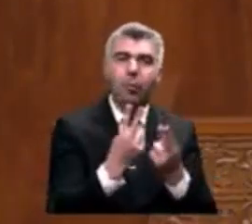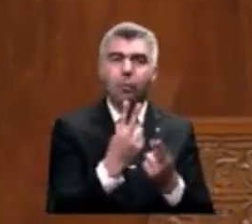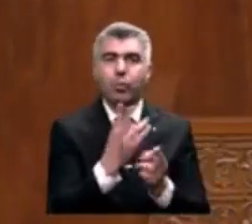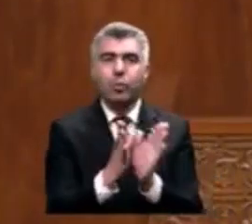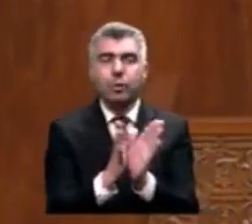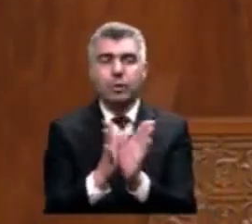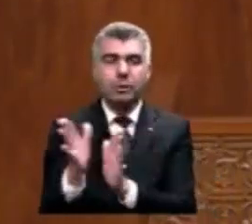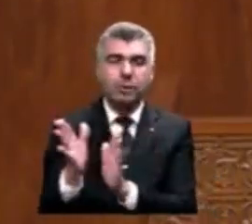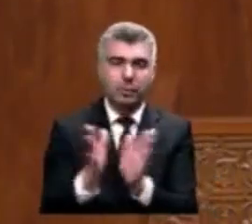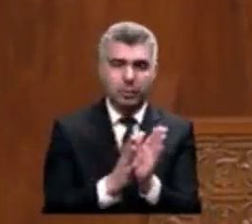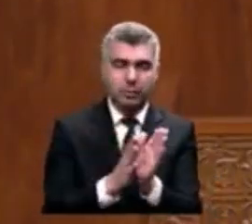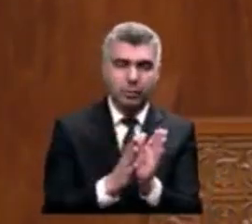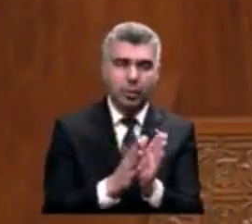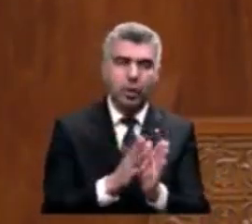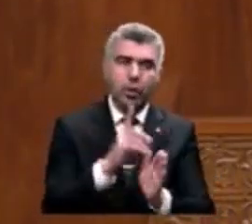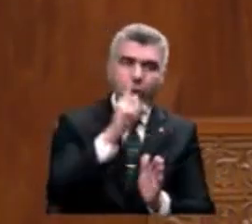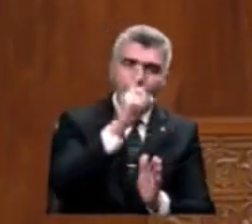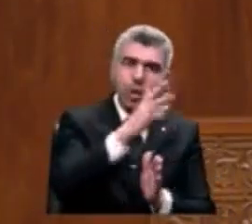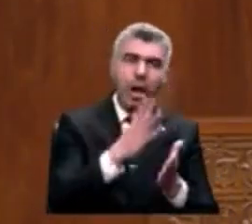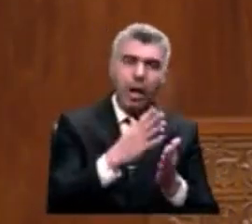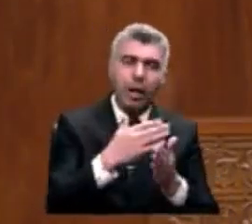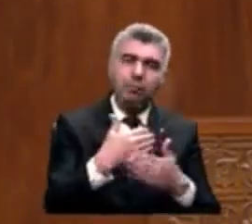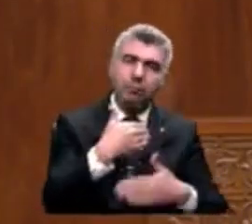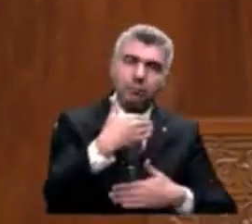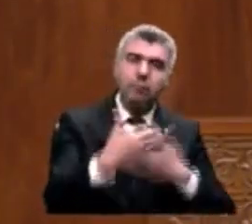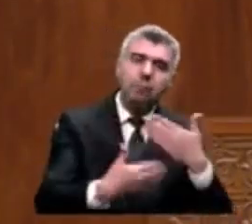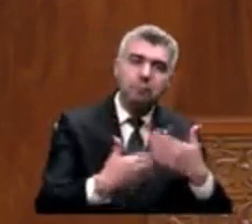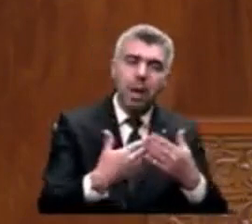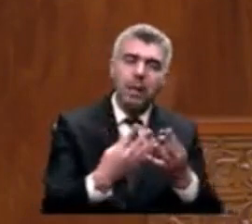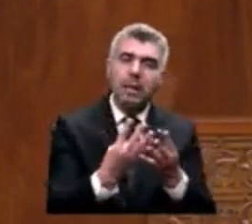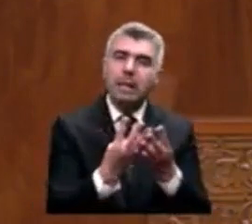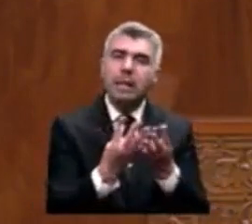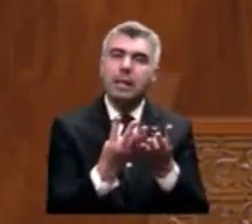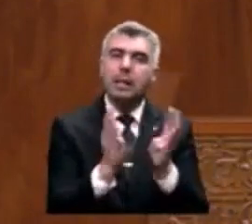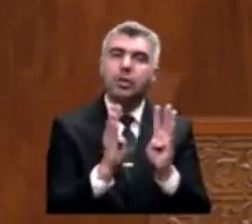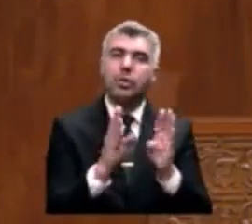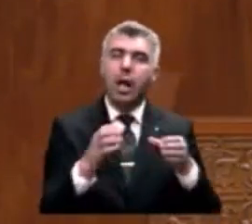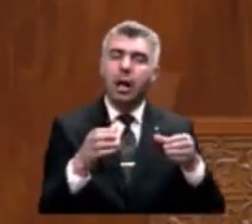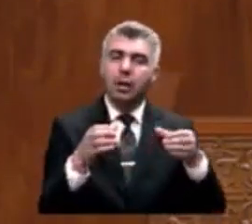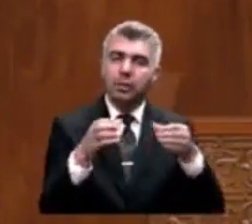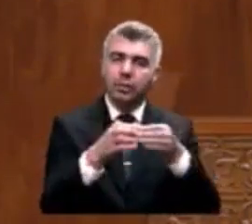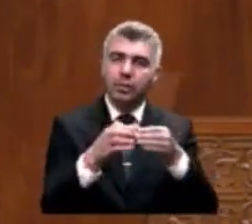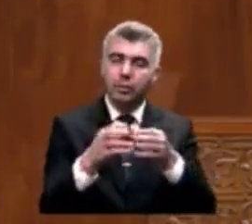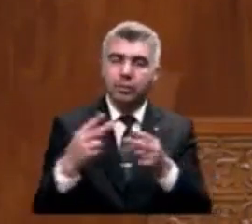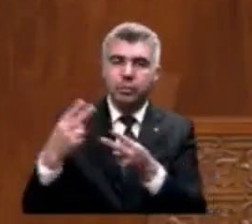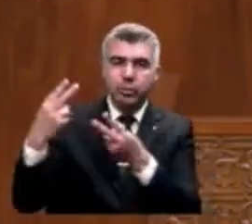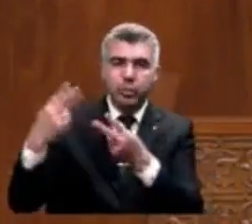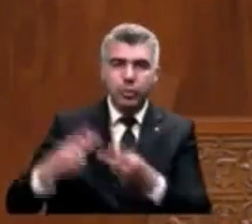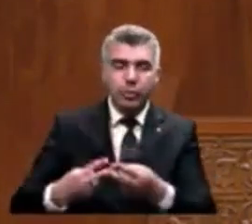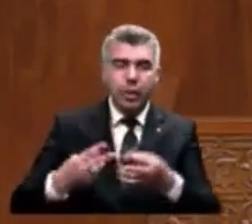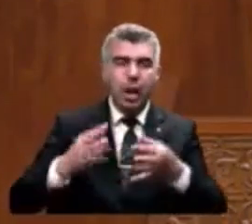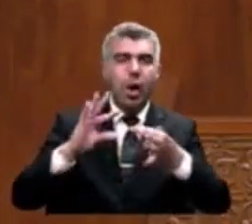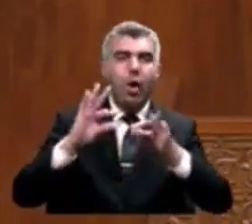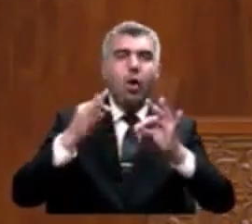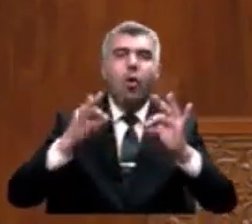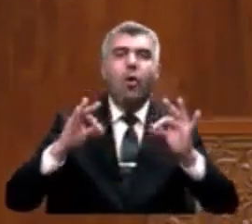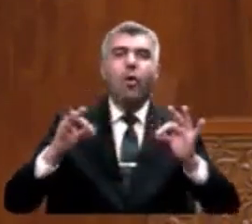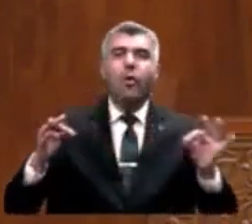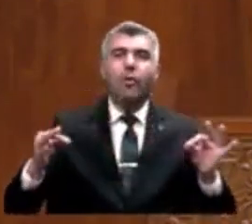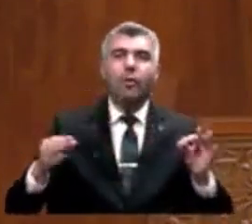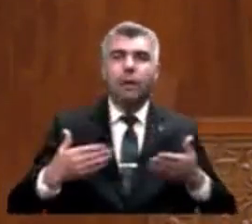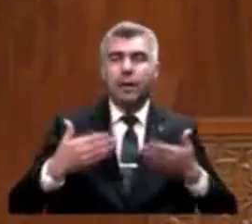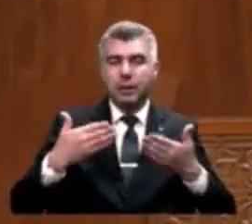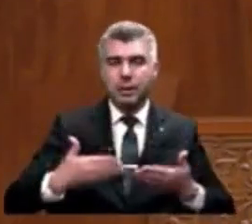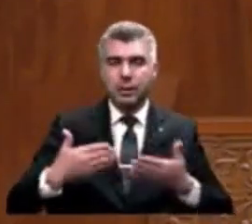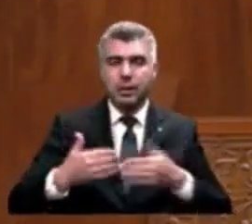ويمكن تكون عندي مناسبة في اللجنة نرجع ونعطيكم التفاصيل ديال التقييم اللي دار غير في بداية